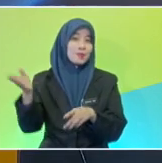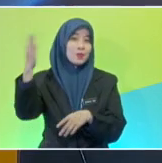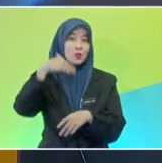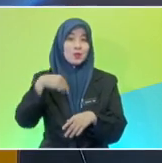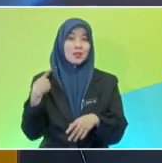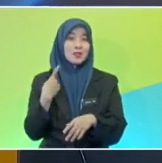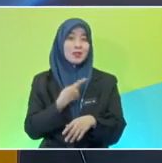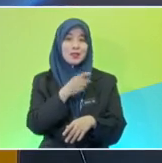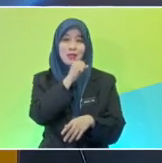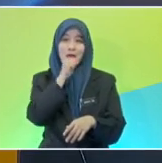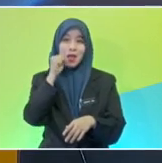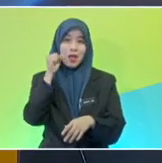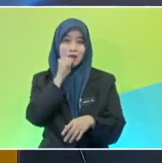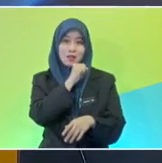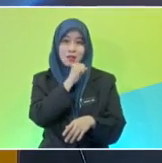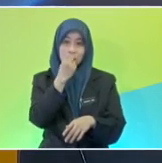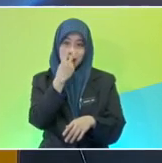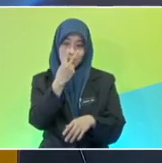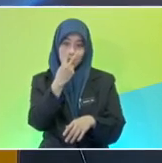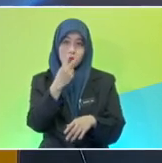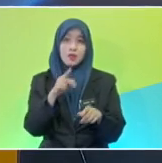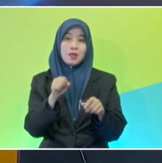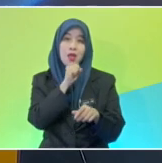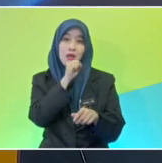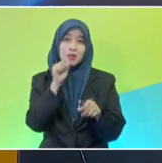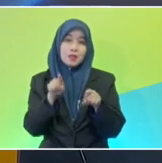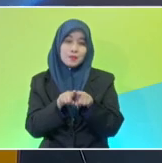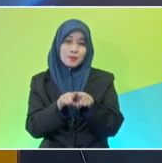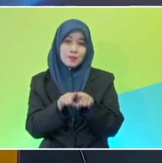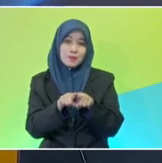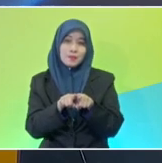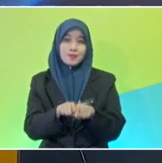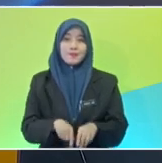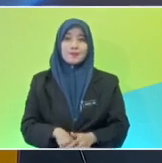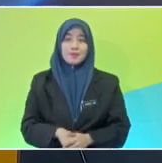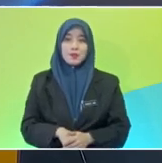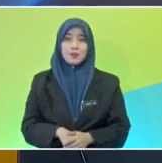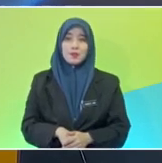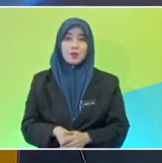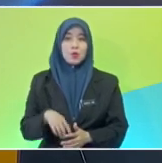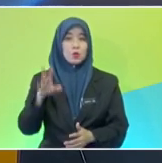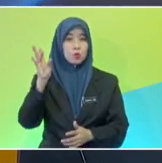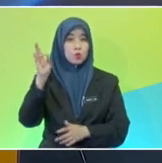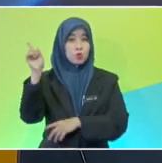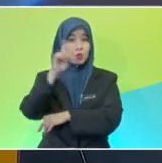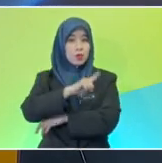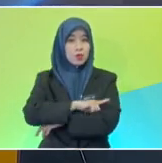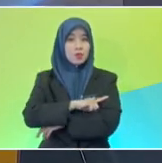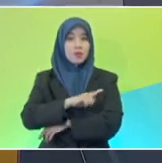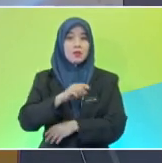yang cikgu tayangkan nanti. Okay. Jom kita nyanyi sama-sama lagu 7 hari seminggu.